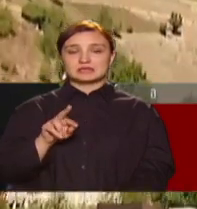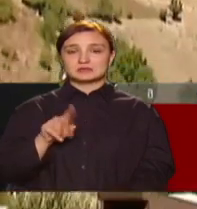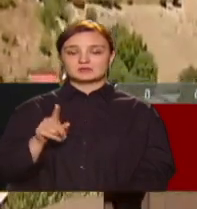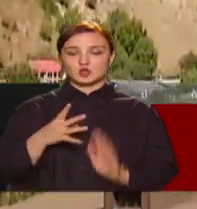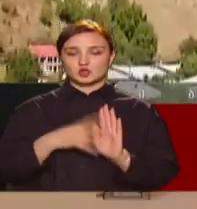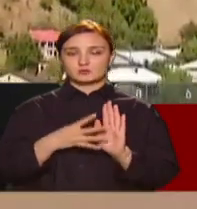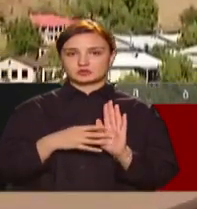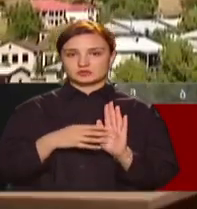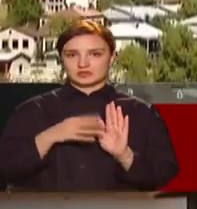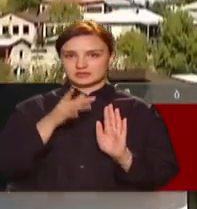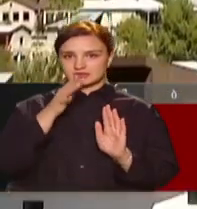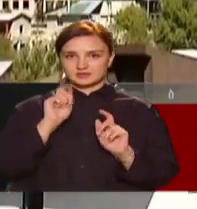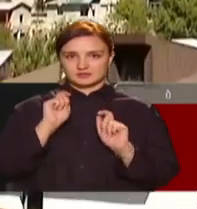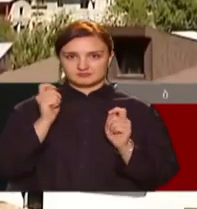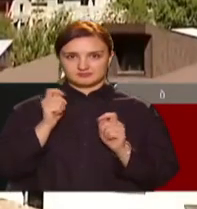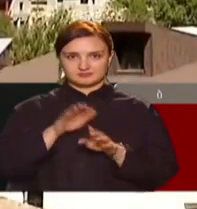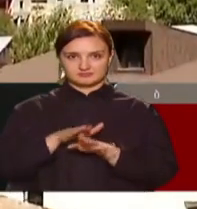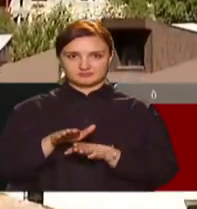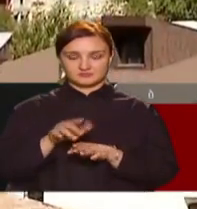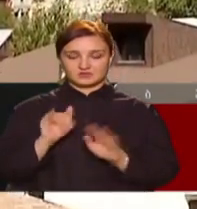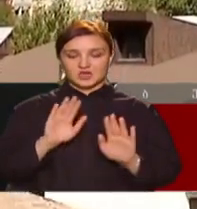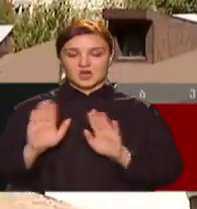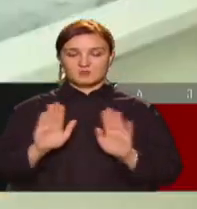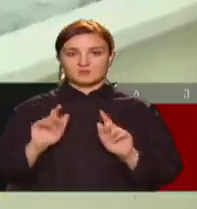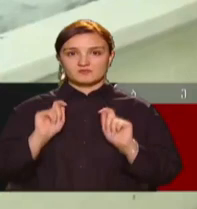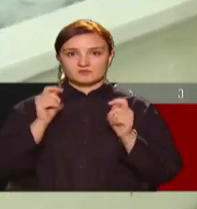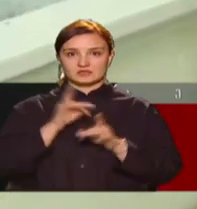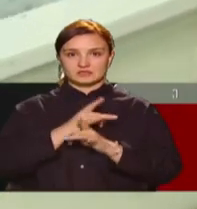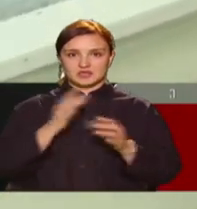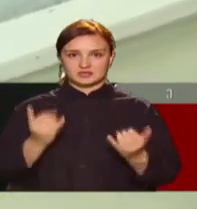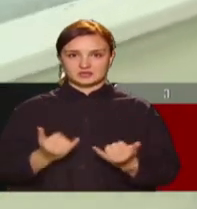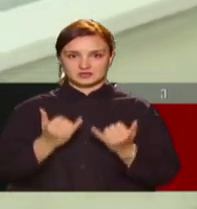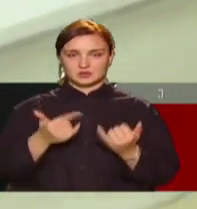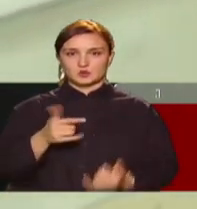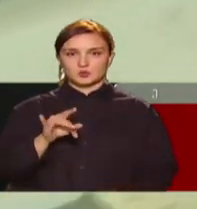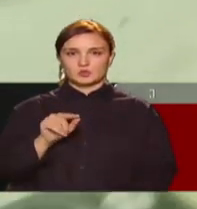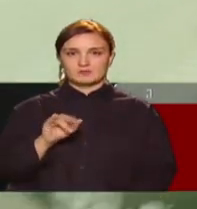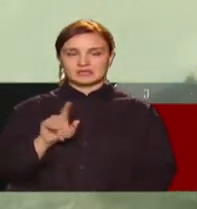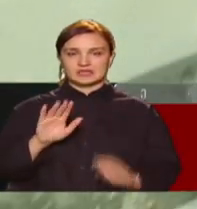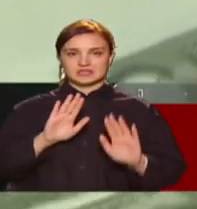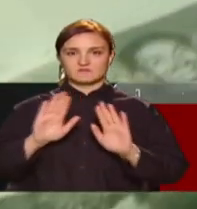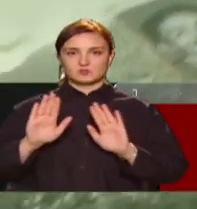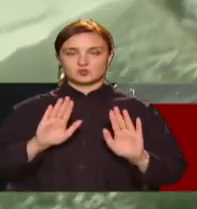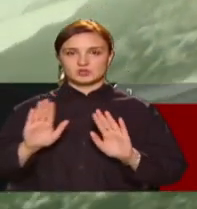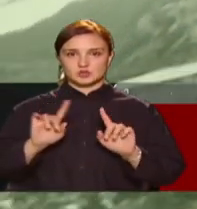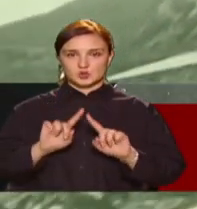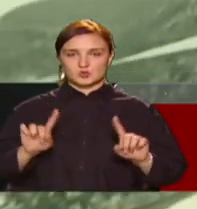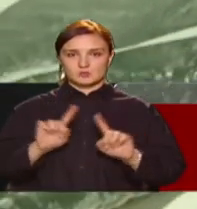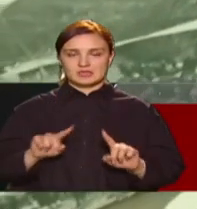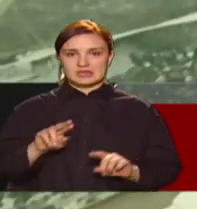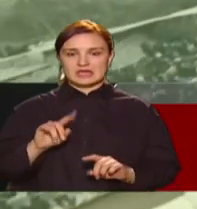90 წელი შეუსრულდებოდა. გამოფენაც ამ საიუბილეო თარიღს მიეძღვნა. გურამ თიკანაძის მუზეუმი ლატალში